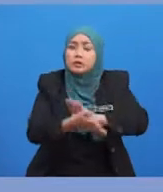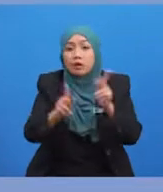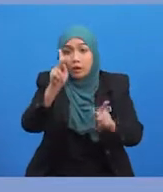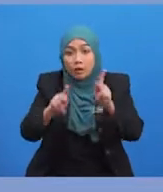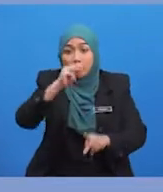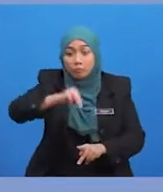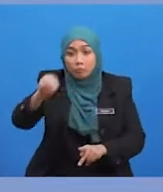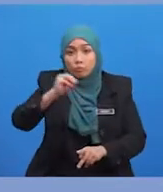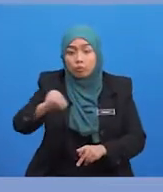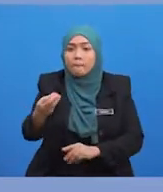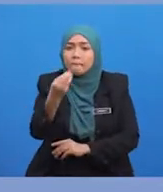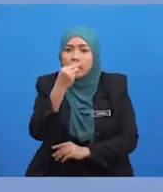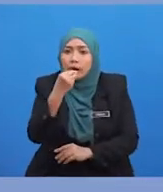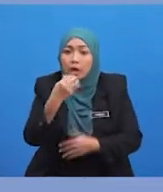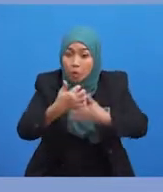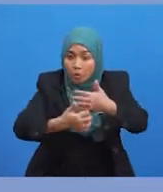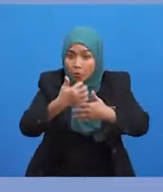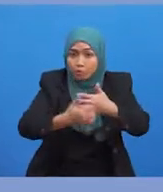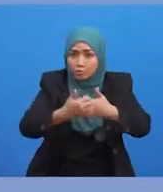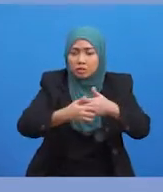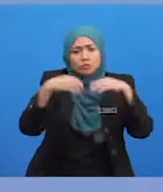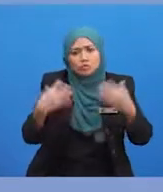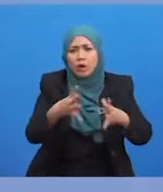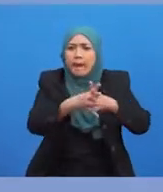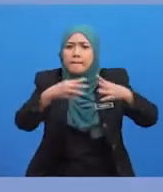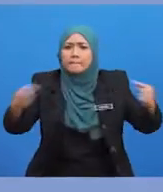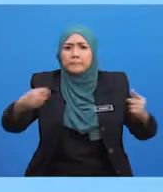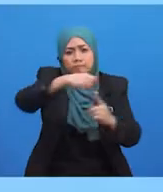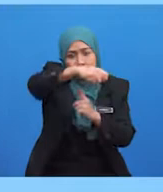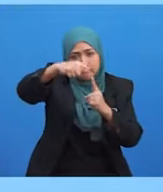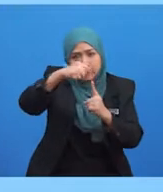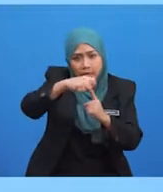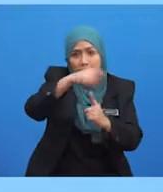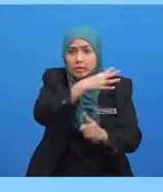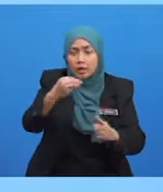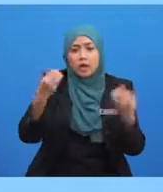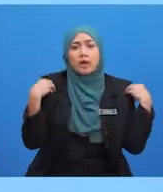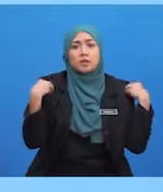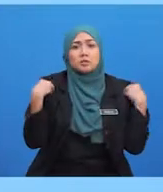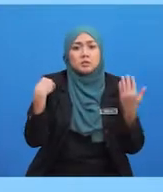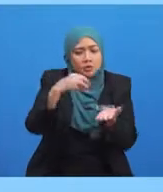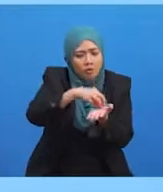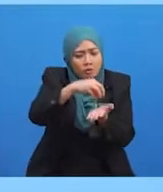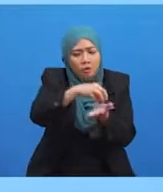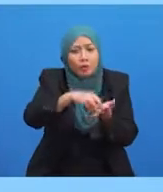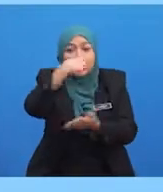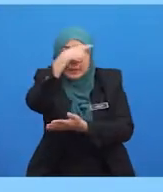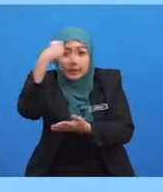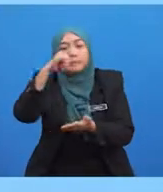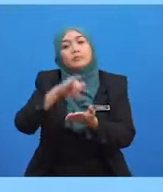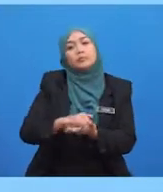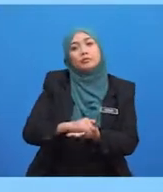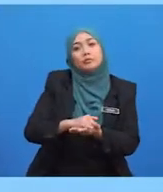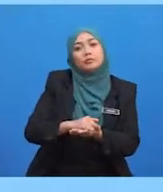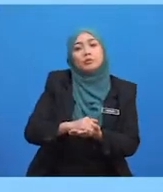memakan roti yang telah tamat tarikh luput dan berkulat itu? Bincang dengan rakan-rakan dan guru